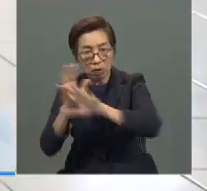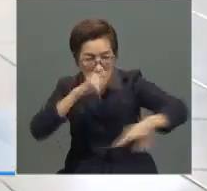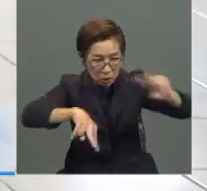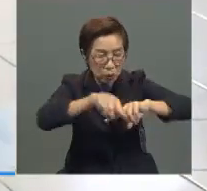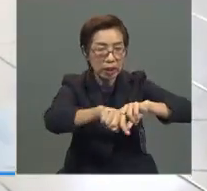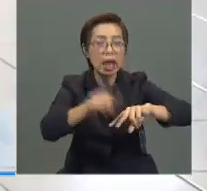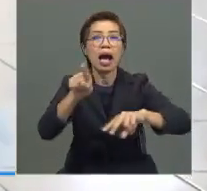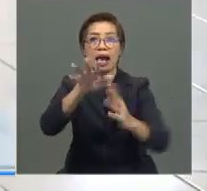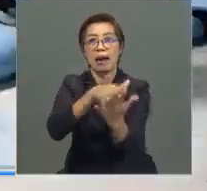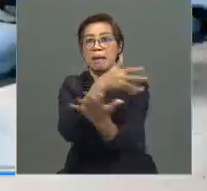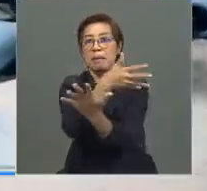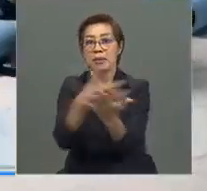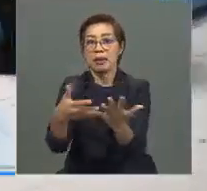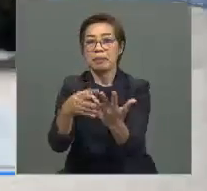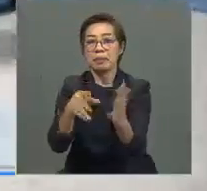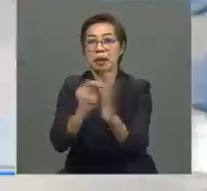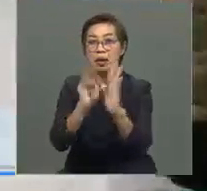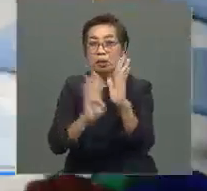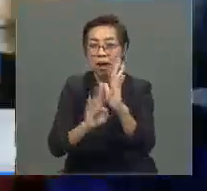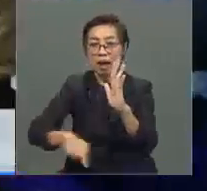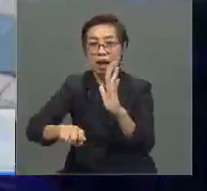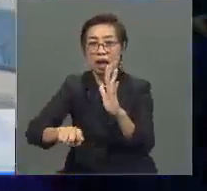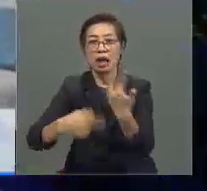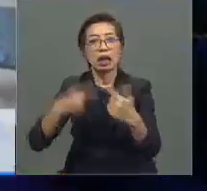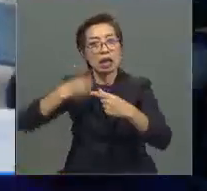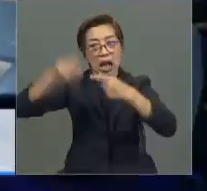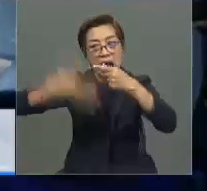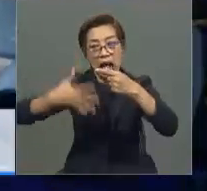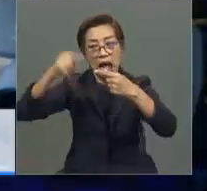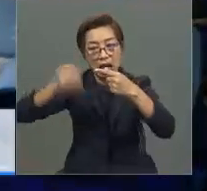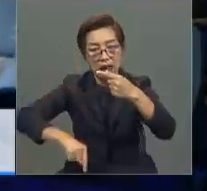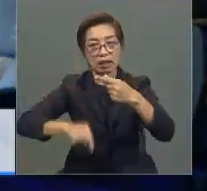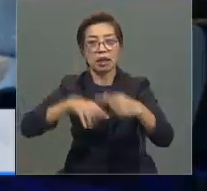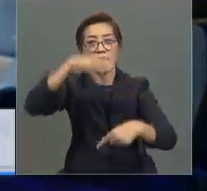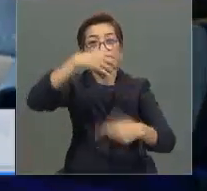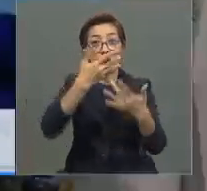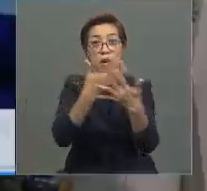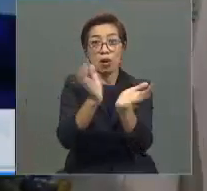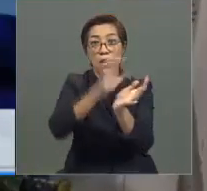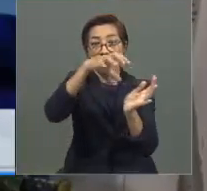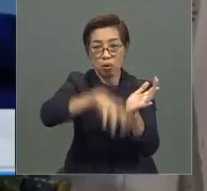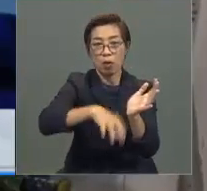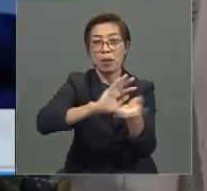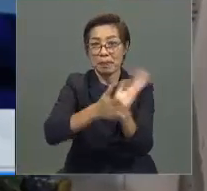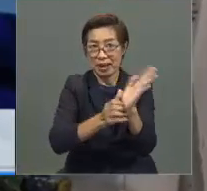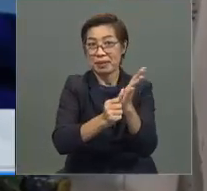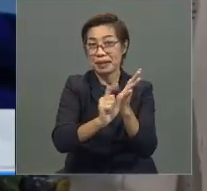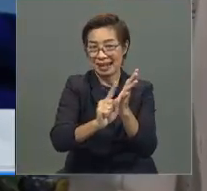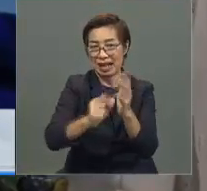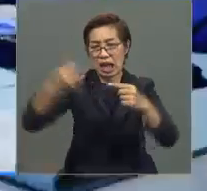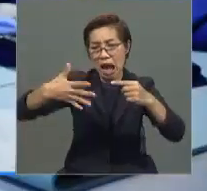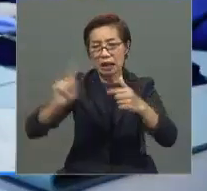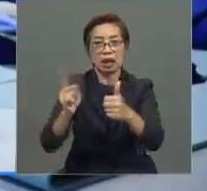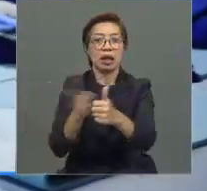เป็นนโยบาย 5ก้าวย่างแห่งการเปลี่ยนแปลงกรมราชทัณฑ์โดยก้าวย่างที่ 1คือป้องกันและปราบปรามยาเสพติดโทรศัพท์